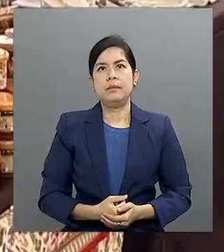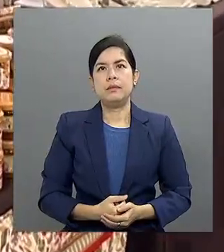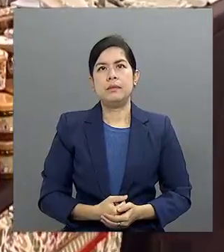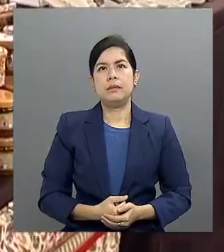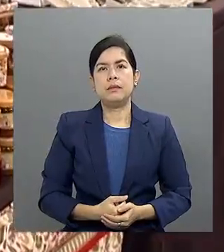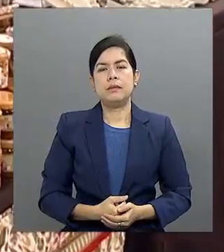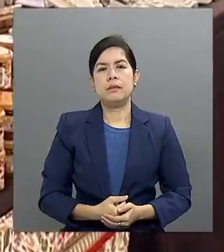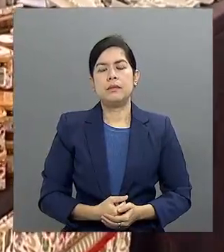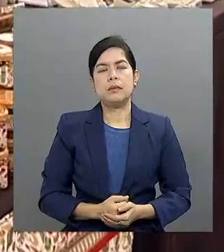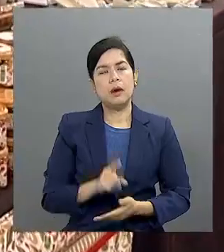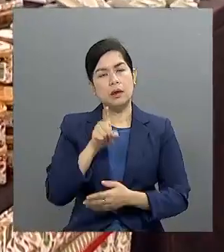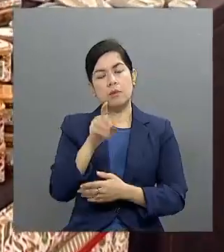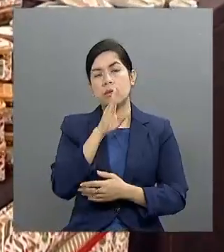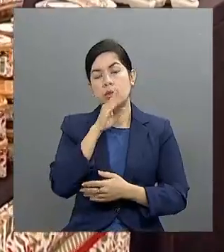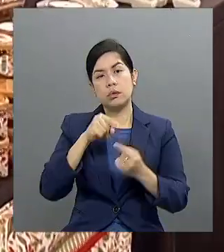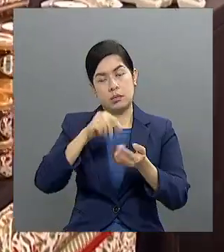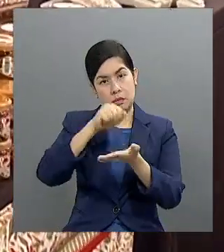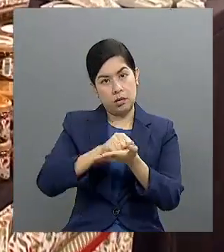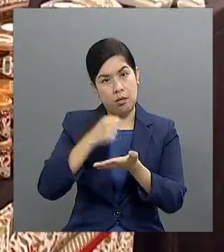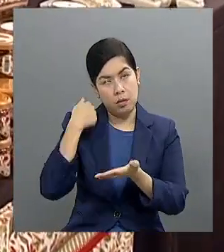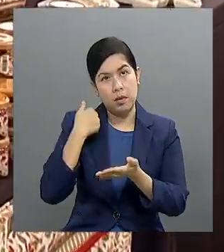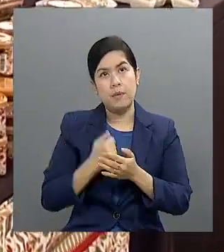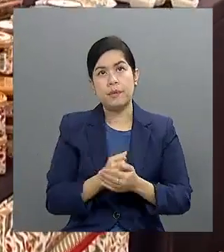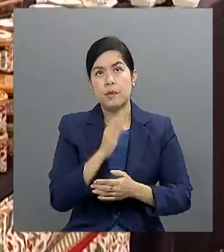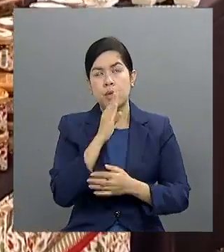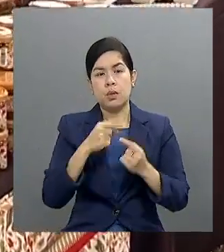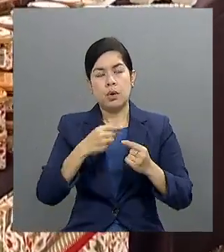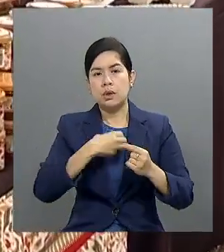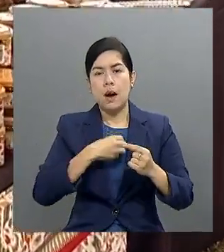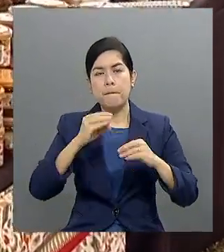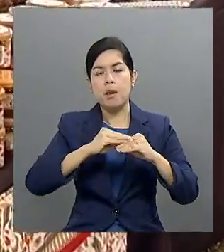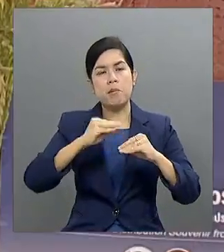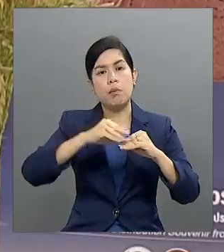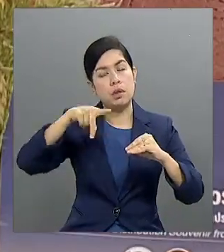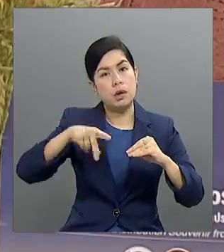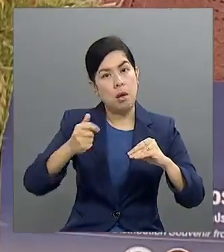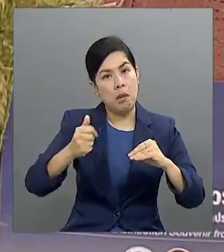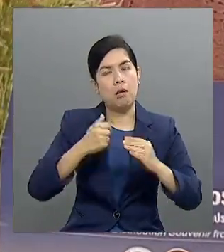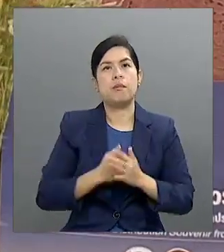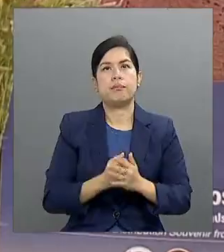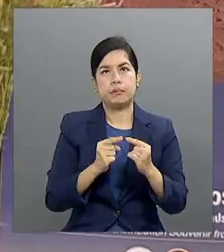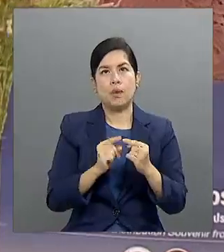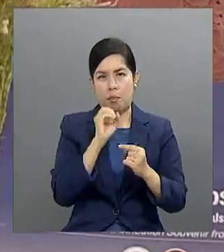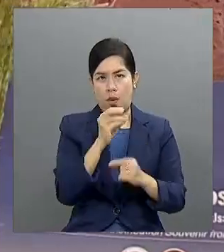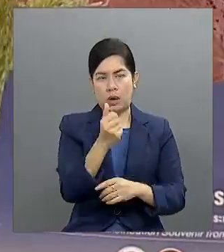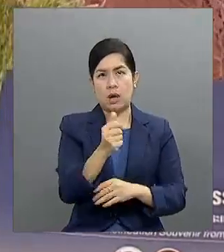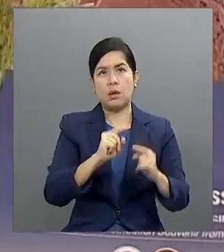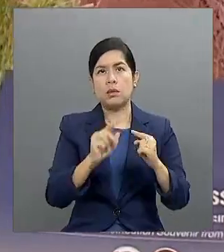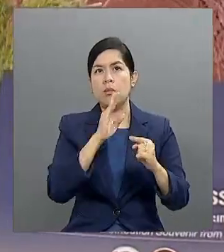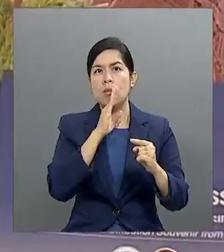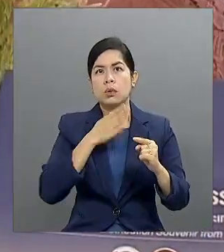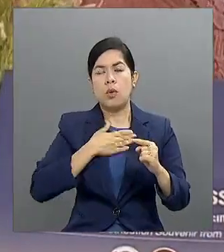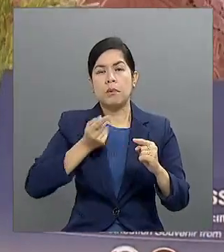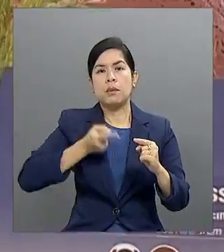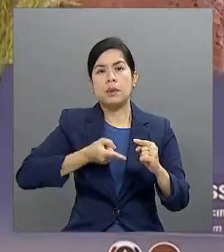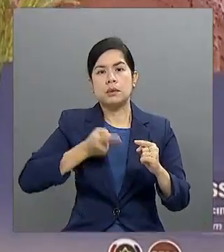ถ้าเกิดว่าอยากจะแบบว่าให้จัดจ้านกว่านี้เราสั่งพิเศษอะไรแบบนี้ ได้ค่ะได้ค่ะแต่ต้องสั่งมานะคะแต่ของพี่อัมปกติลูกค้าจะบอกว่า